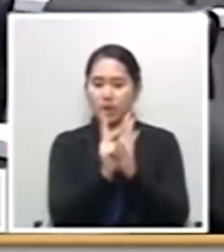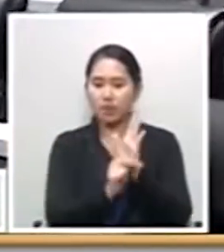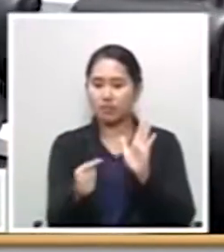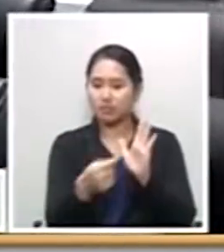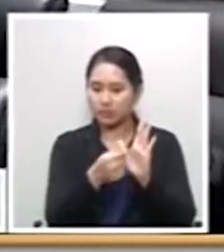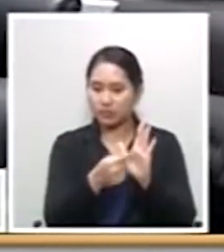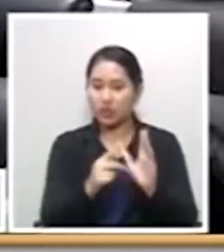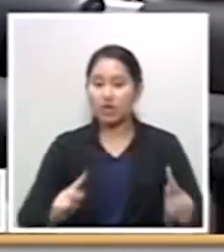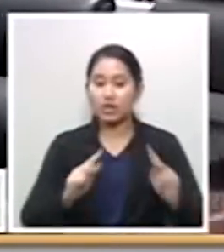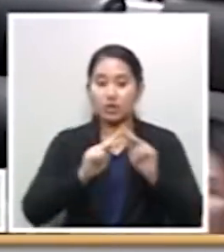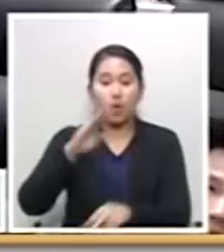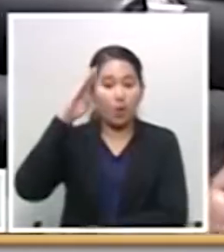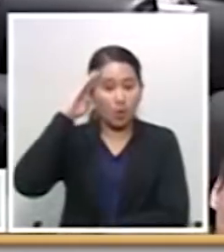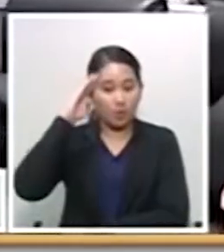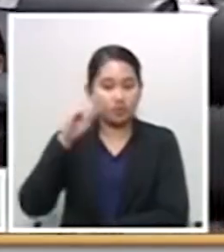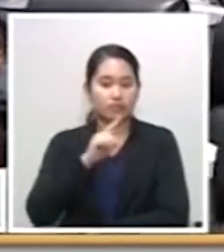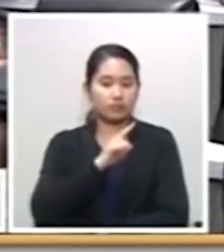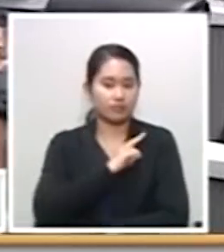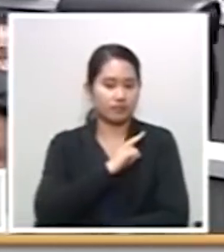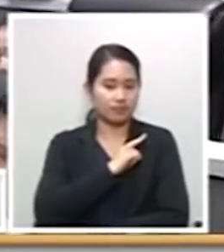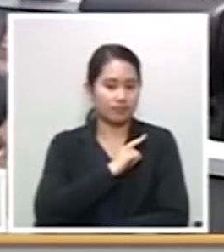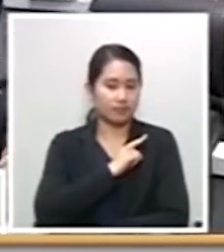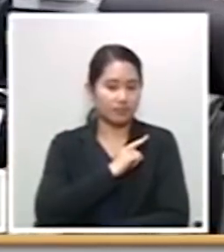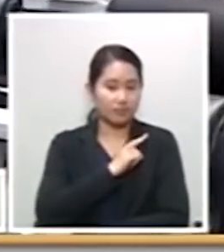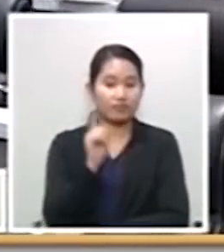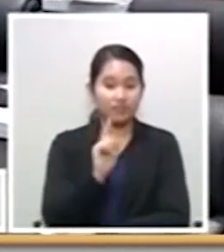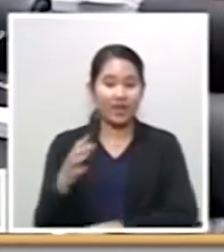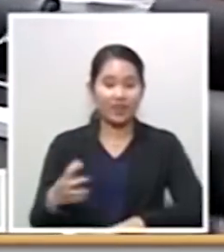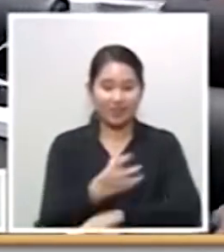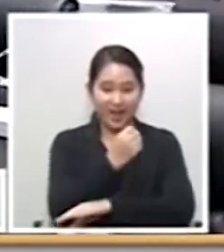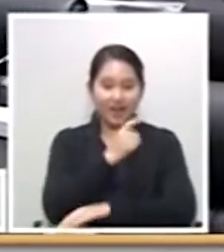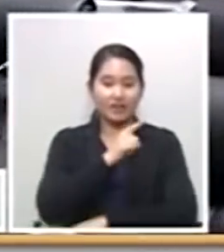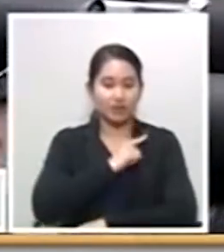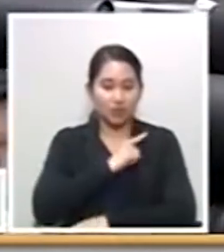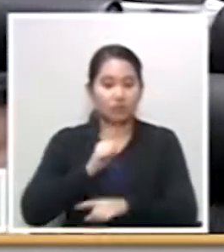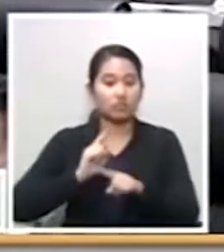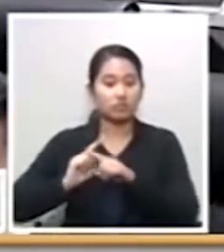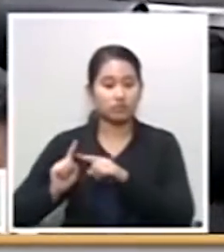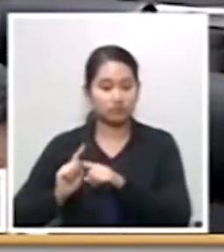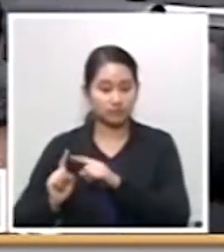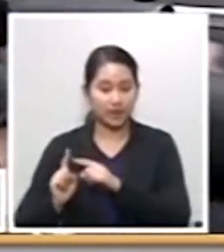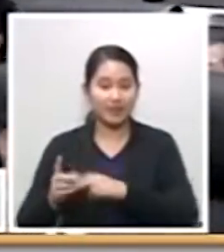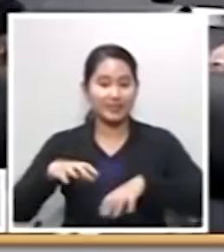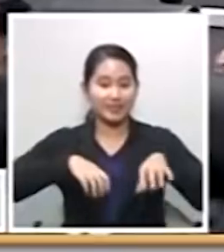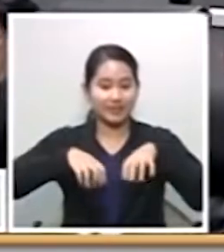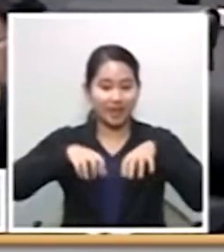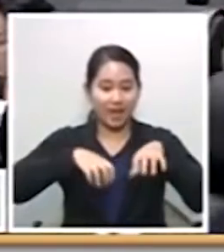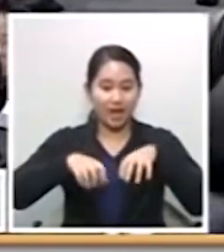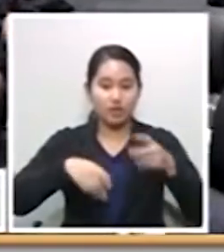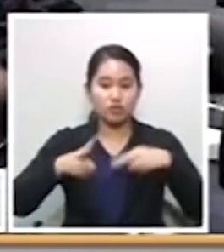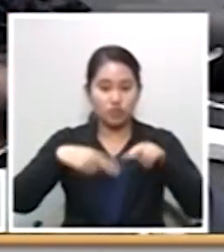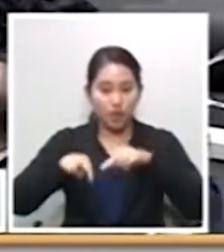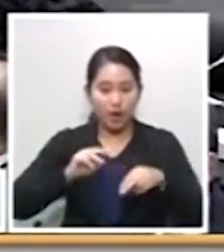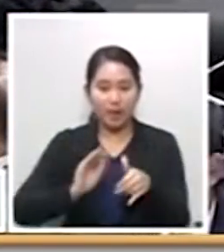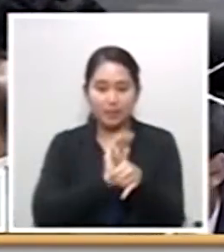ลาโหมมีหน้าที่นะครับมีหน้าที่และก็มีอำนาจหน้าที่เนี่ยนะครับต้องจัดการเรื่องพิทักษ์รัก